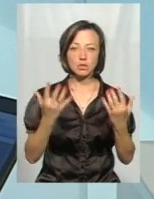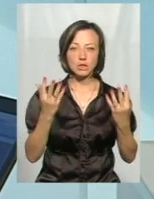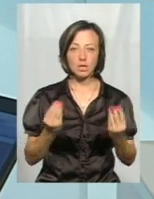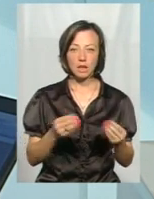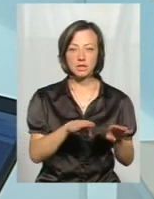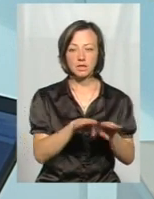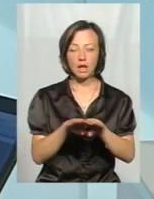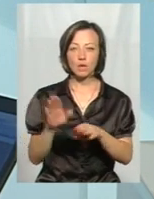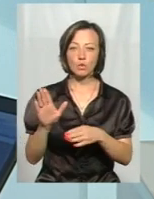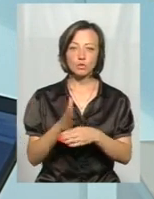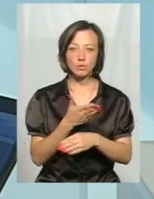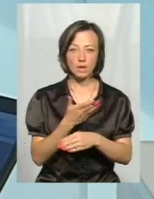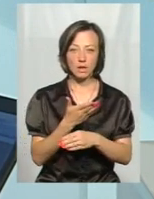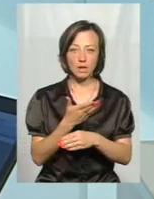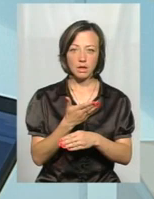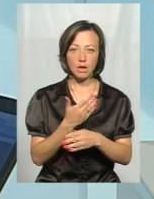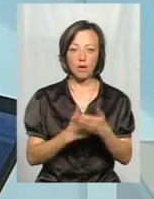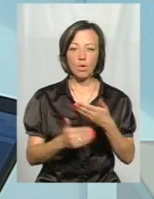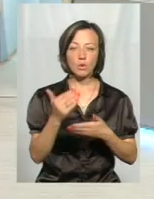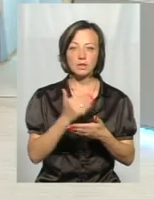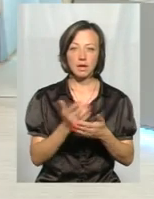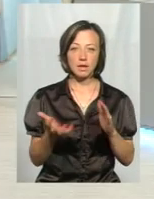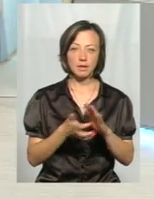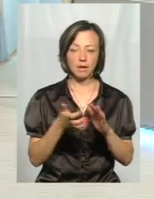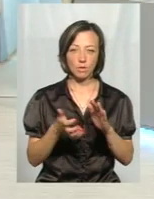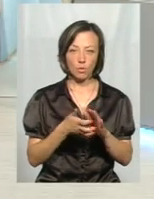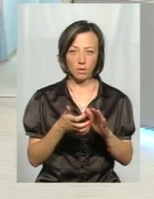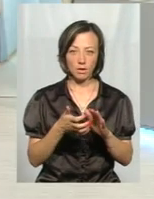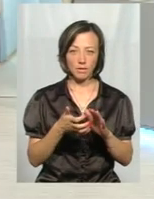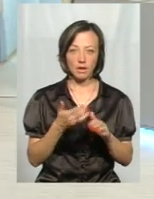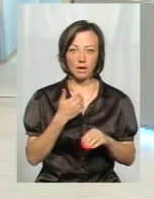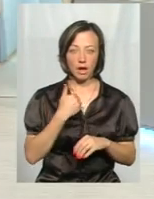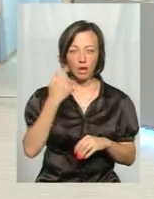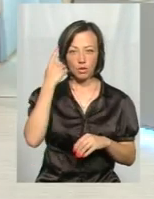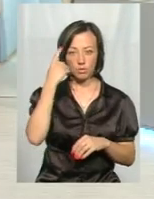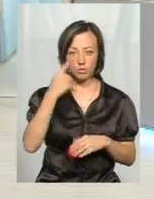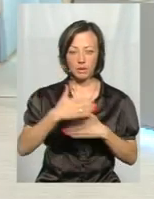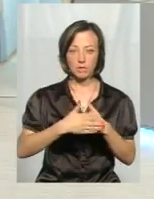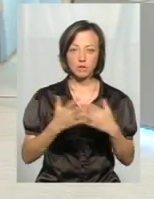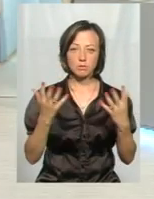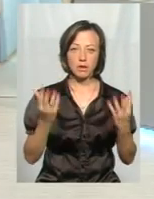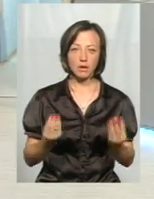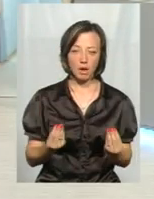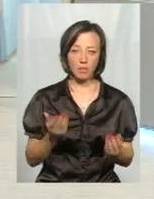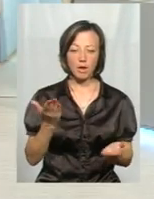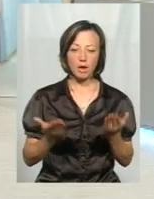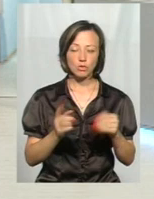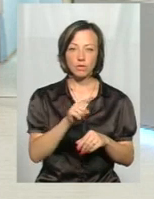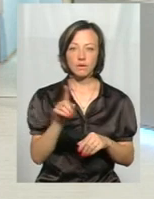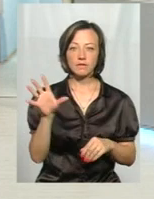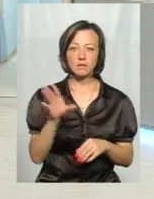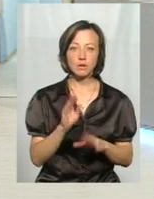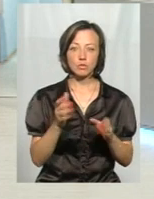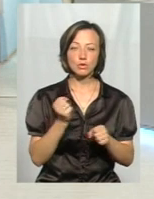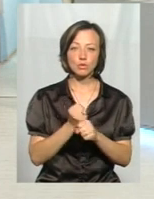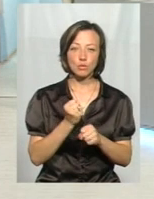Стадія усунення останніх недоліків, я думаю, найближчими днями, якщо вони все буде зроблено